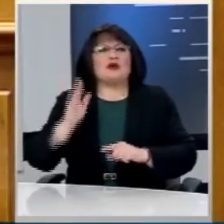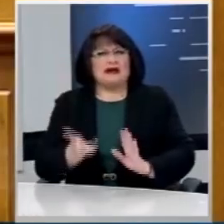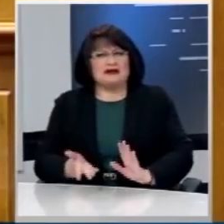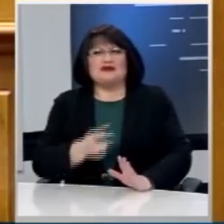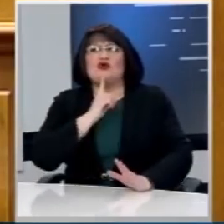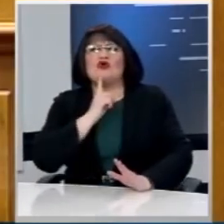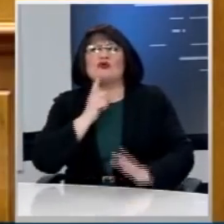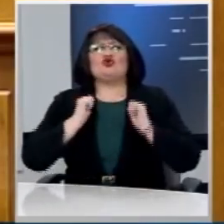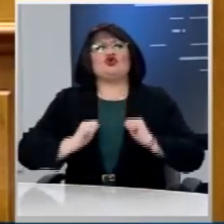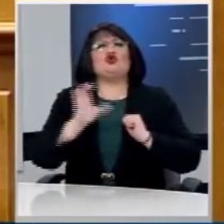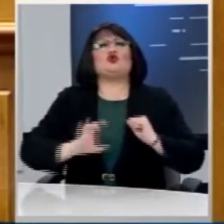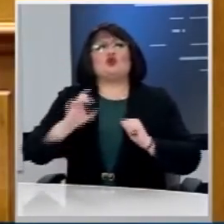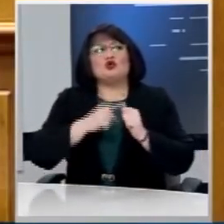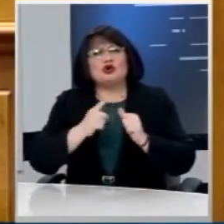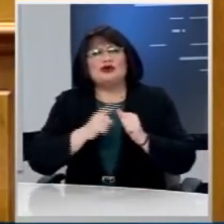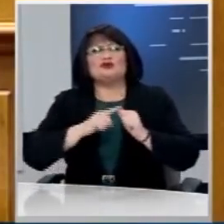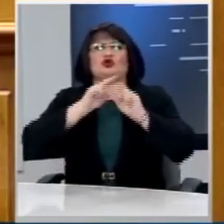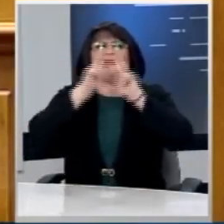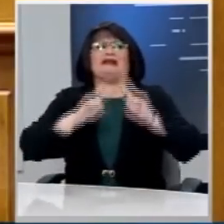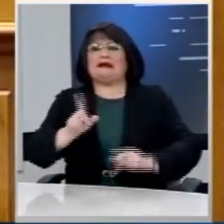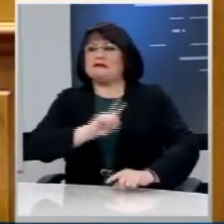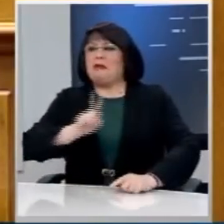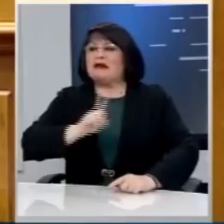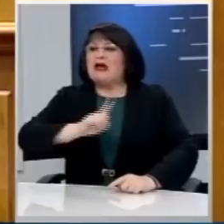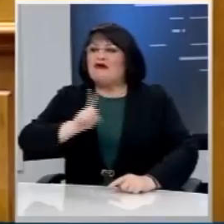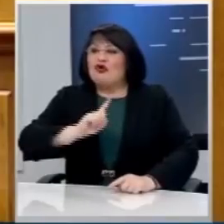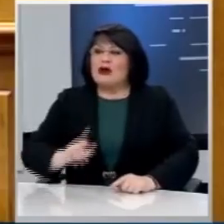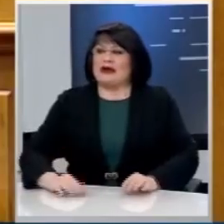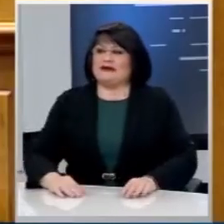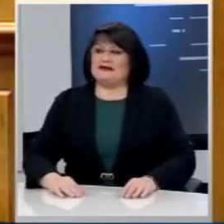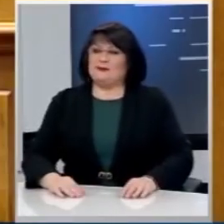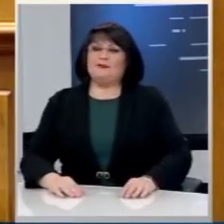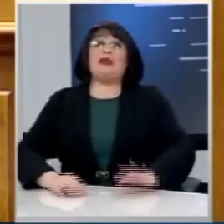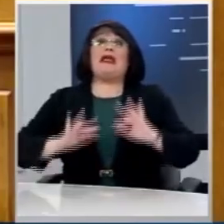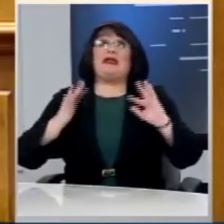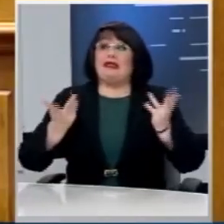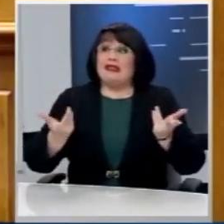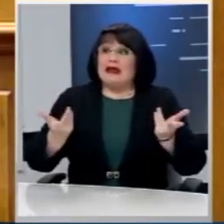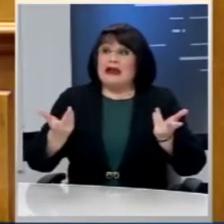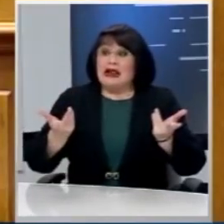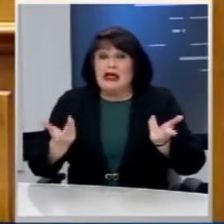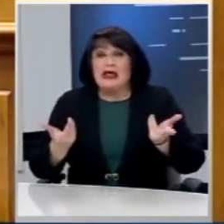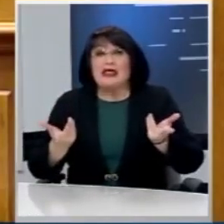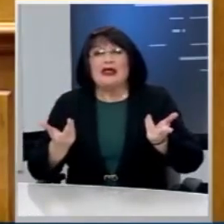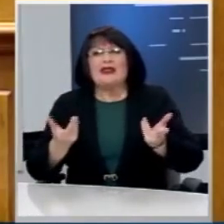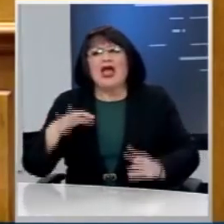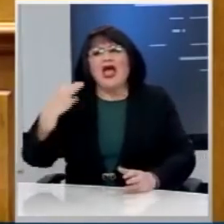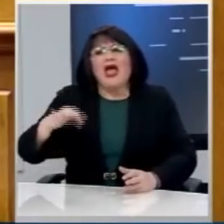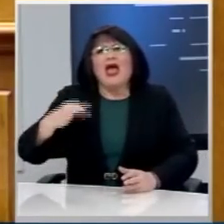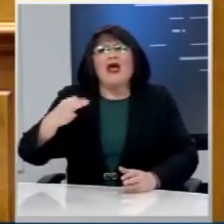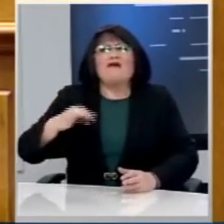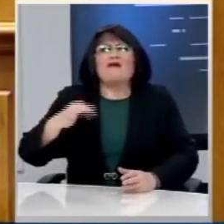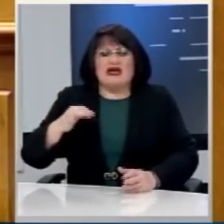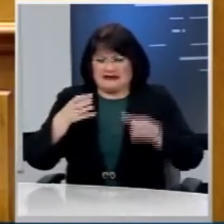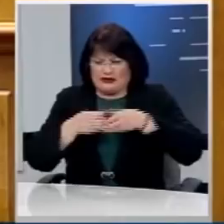υπηρεσιών, όπως ο τουρισμός, όπως οι διεθνείς μεταφορές, δηλαδή εκείνων των κλάδων που είναι περισσότερο ευαίσθητοι και